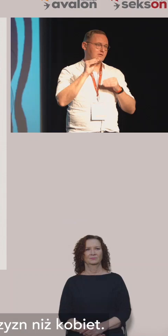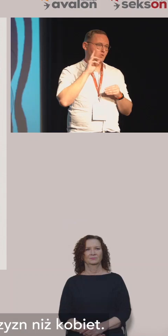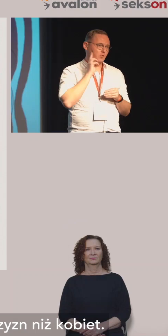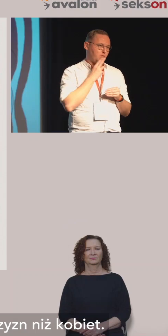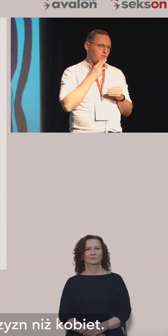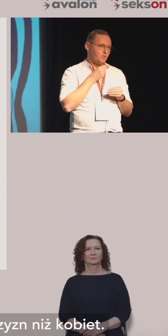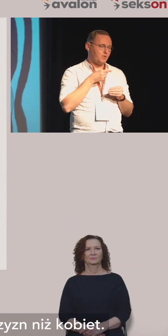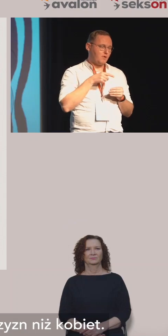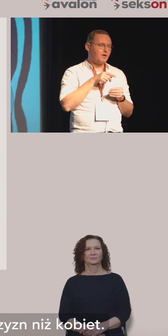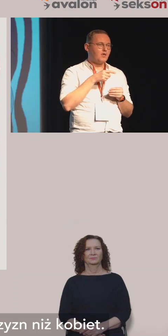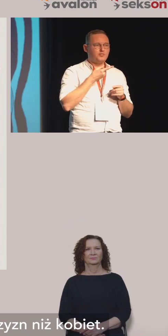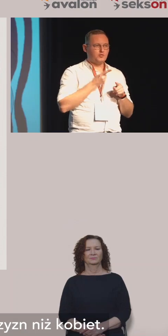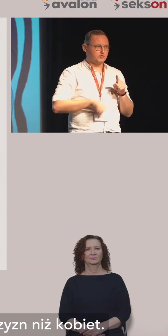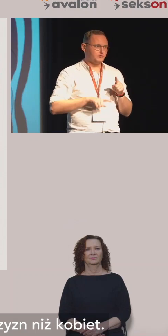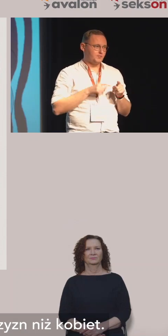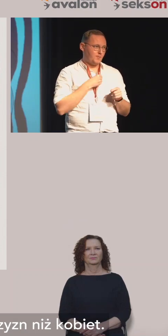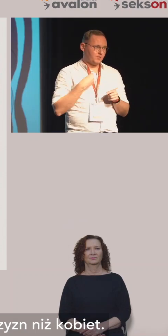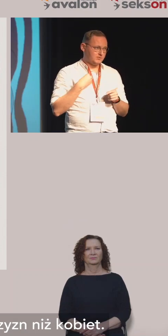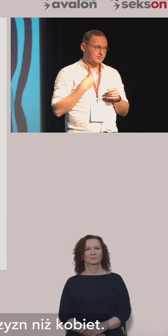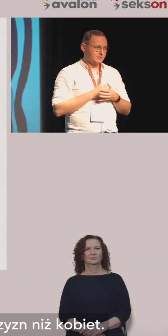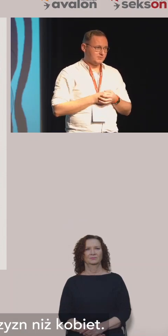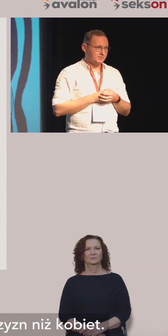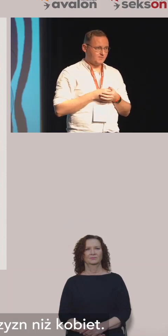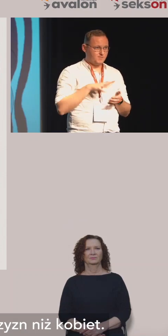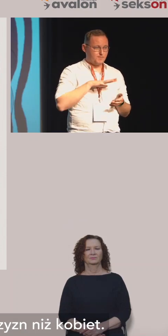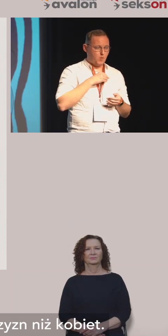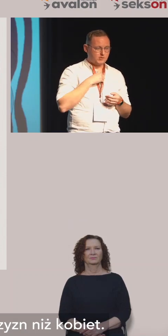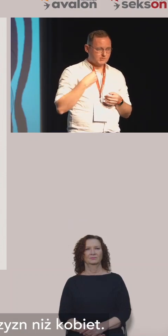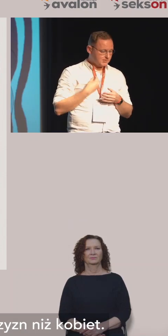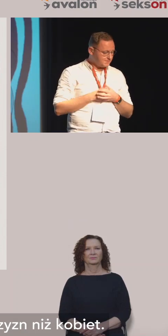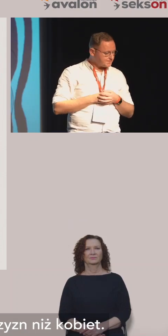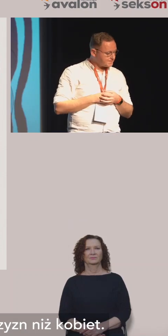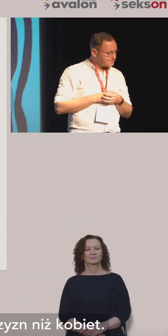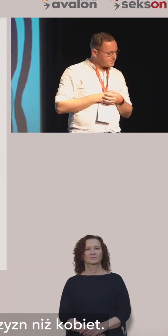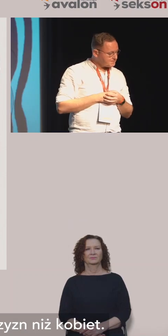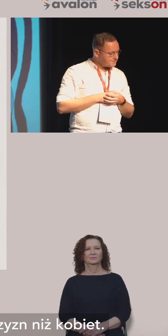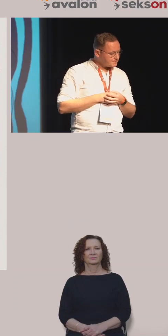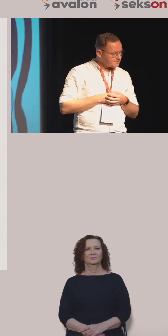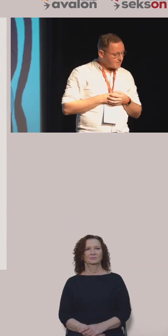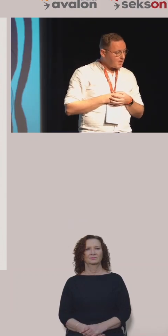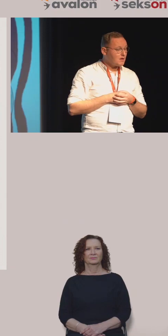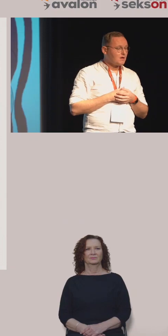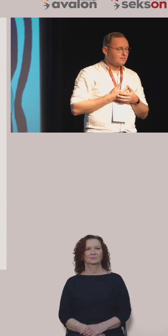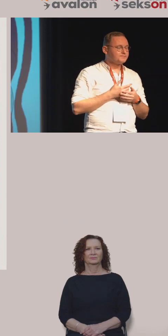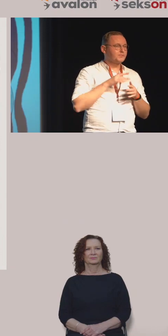Są badania, że ogólnie w Polsce jest więcej głuchych mężczyzn niż kobiet.